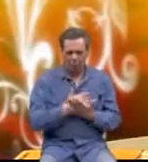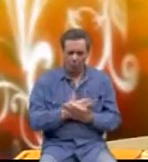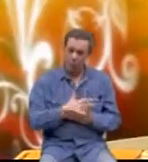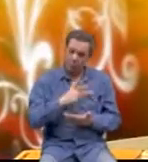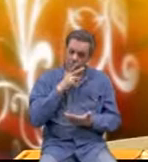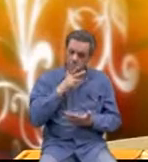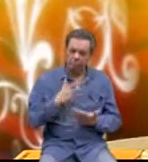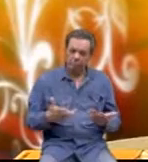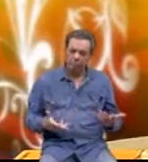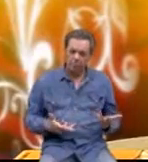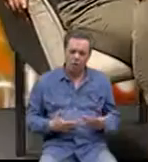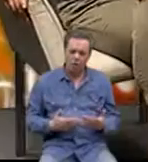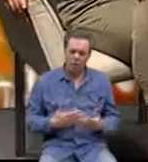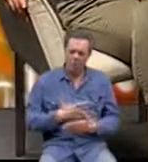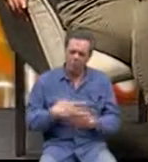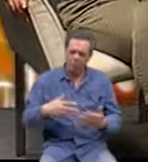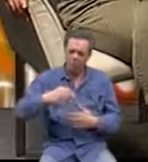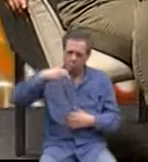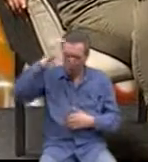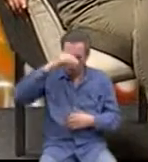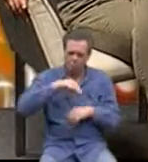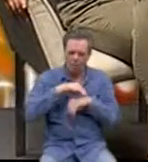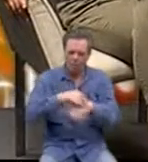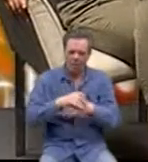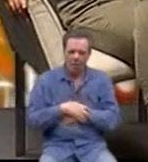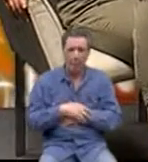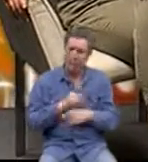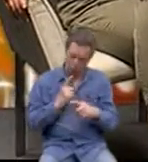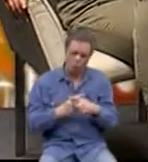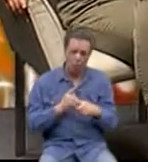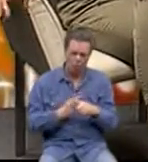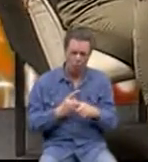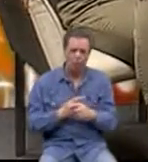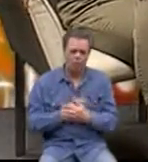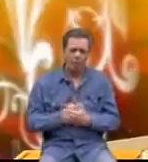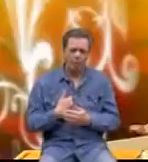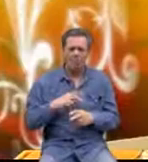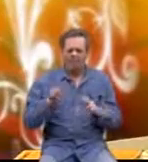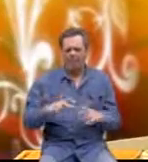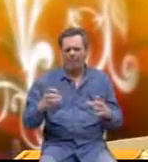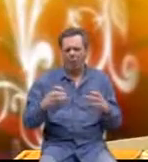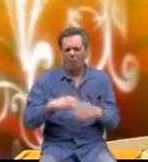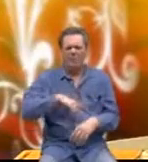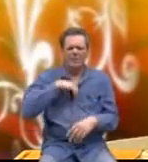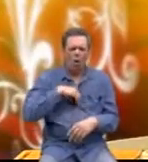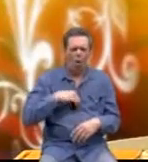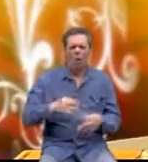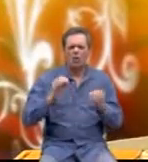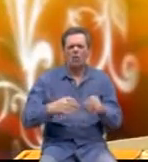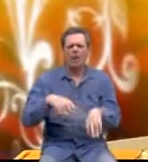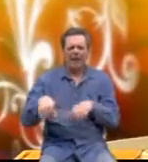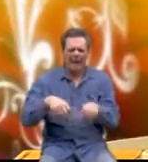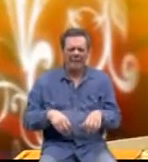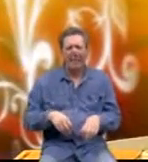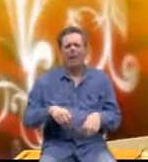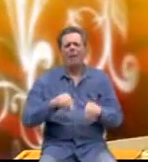iziskuju apsolutno stručne voditelje. Tako je. Je li tako? Da, dakle to mi imamo tim psihologa, socijalnih radnika,